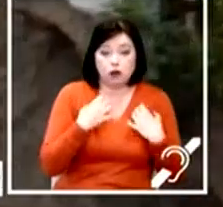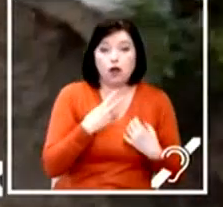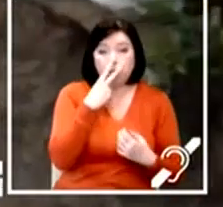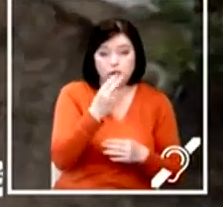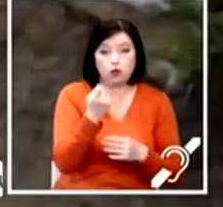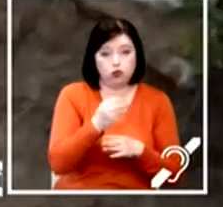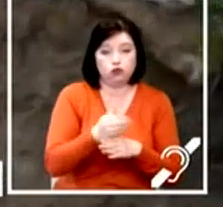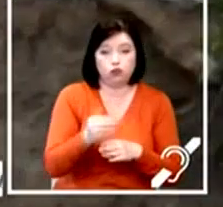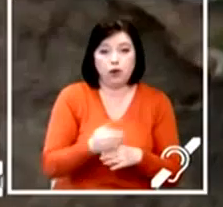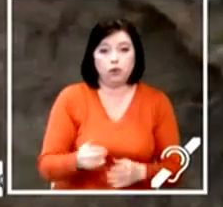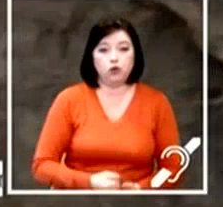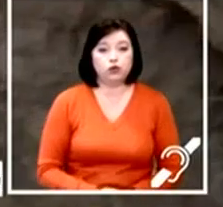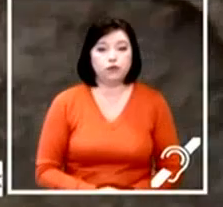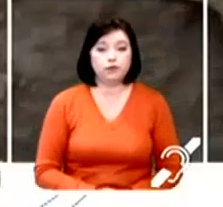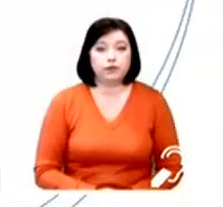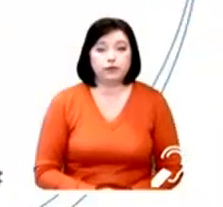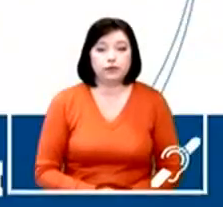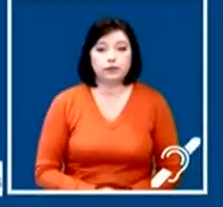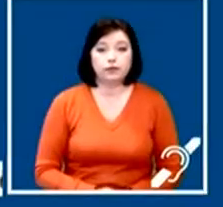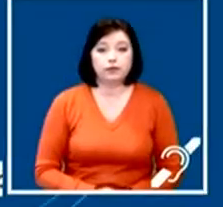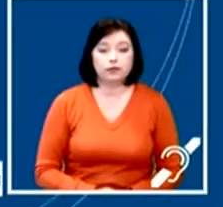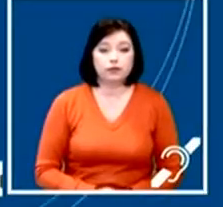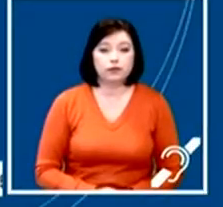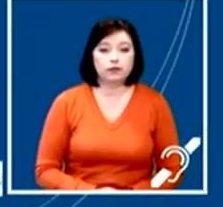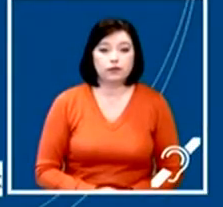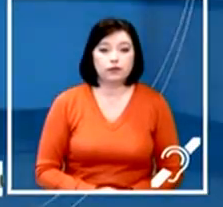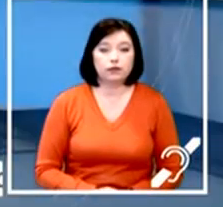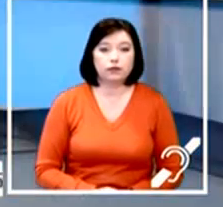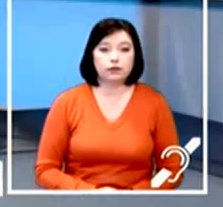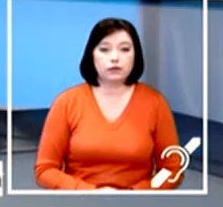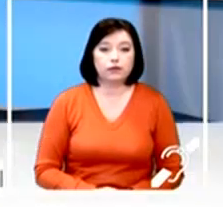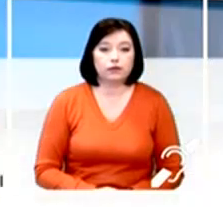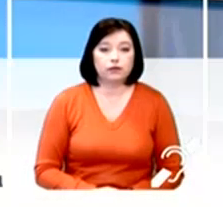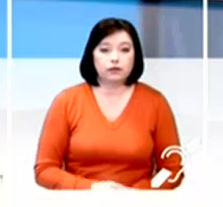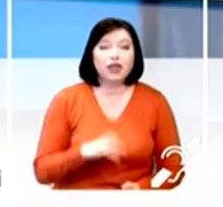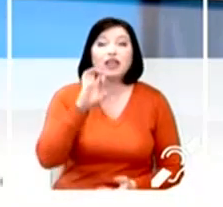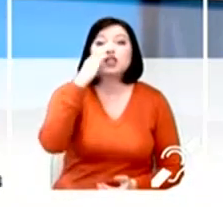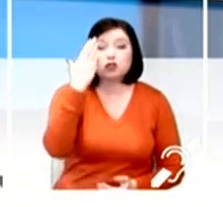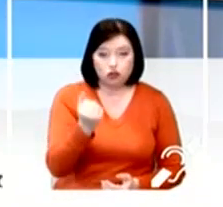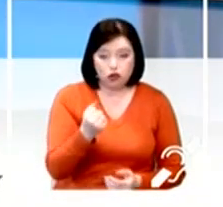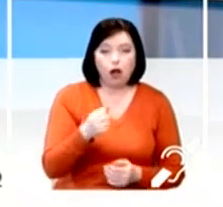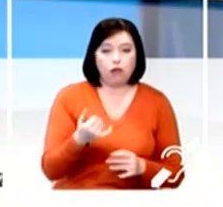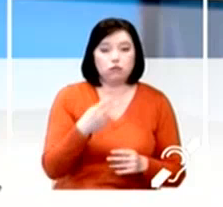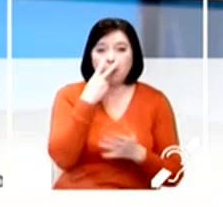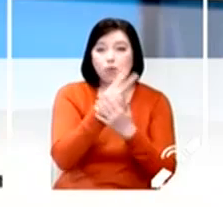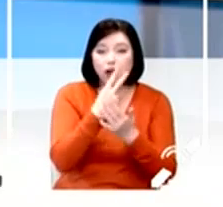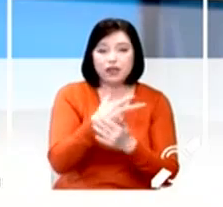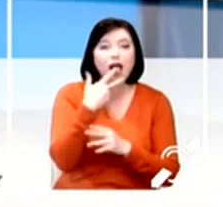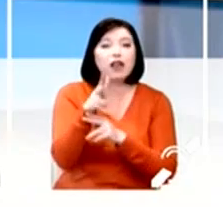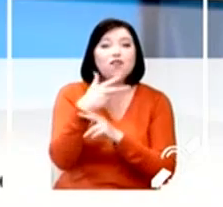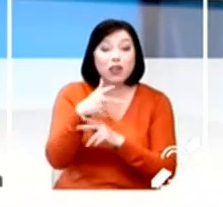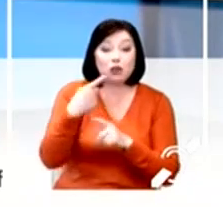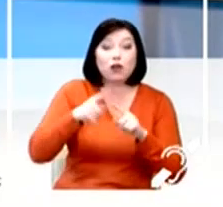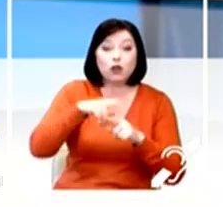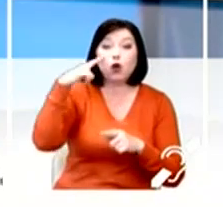vedeți în doar câteva minute. Statele Unite au publicat imagini filmate de